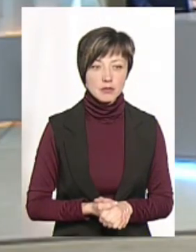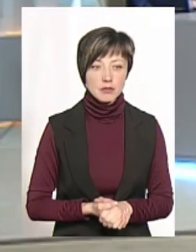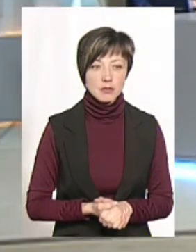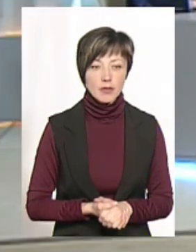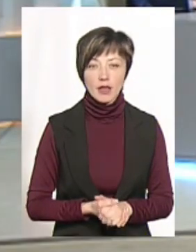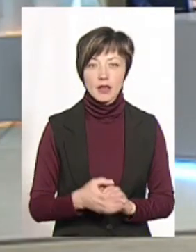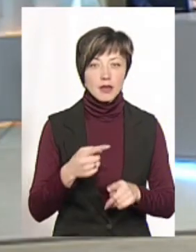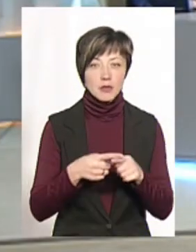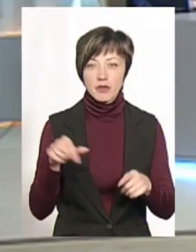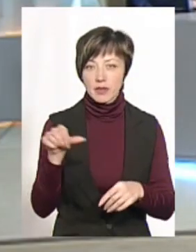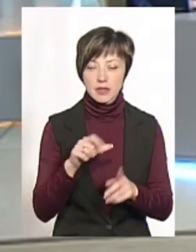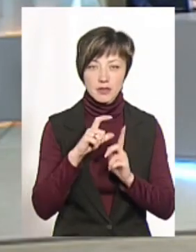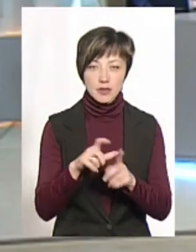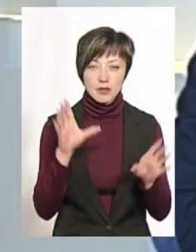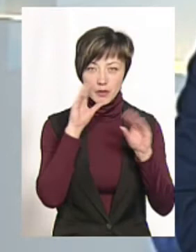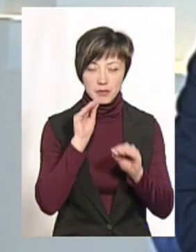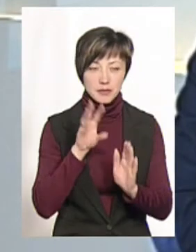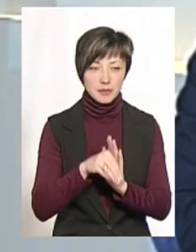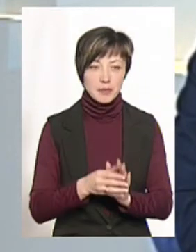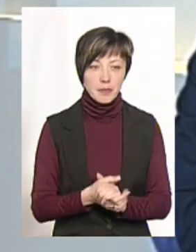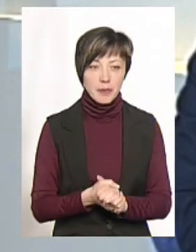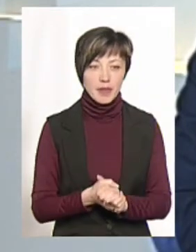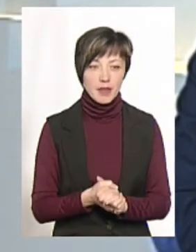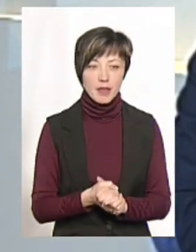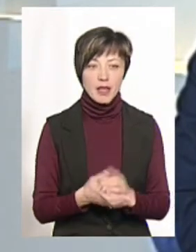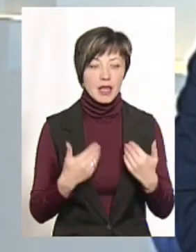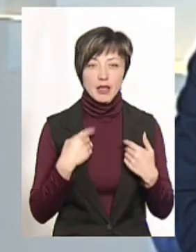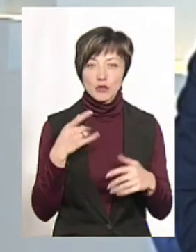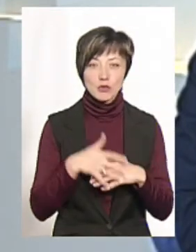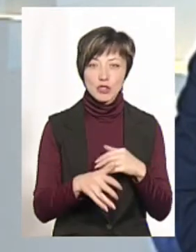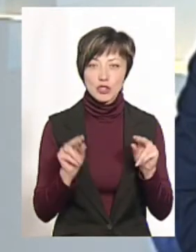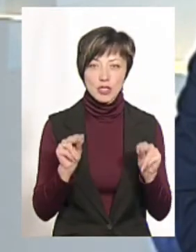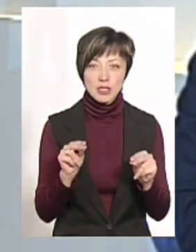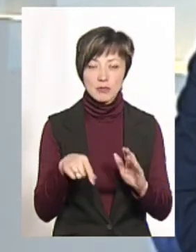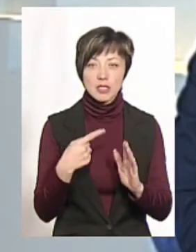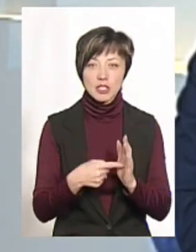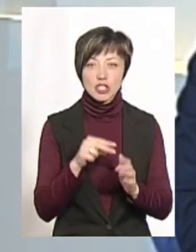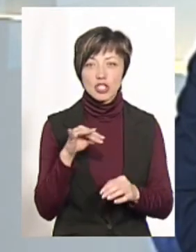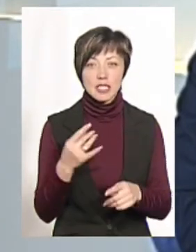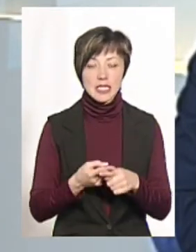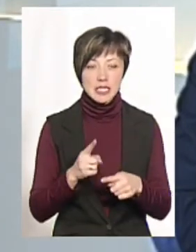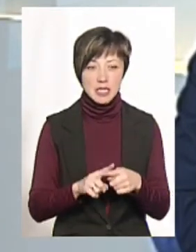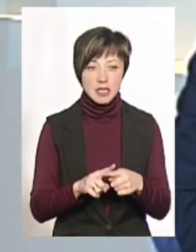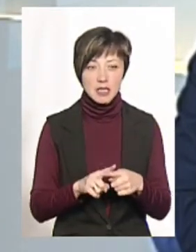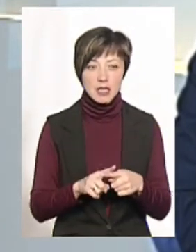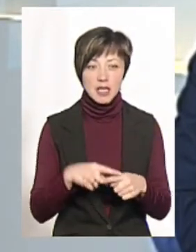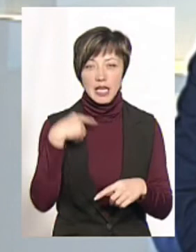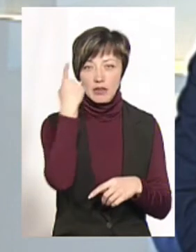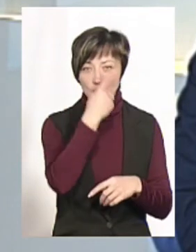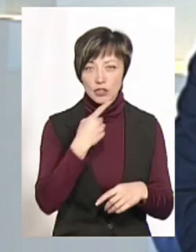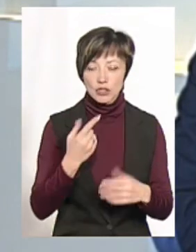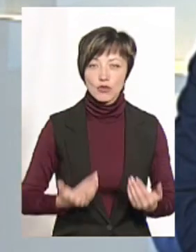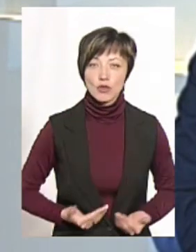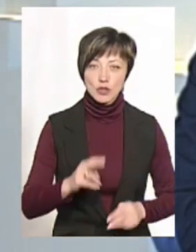Прошу буквально півхвилинки з відповіді вкластися. Ну, власне, я не зрозумів, чесно кажучи, запитання, чи це масив індивідуальної